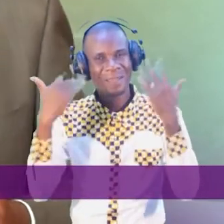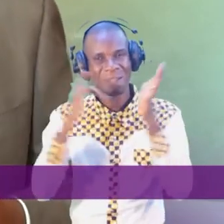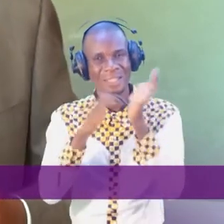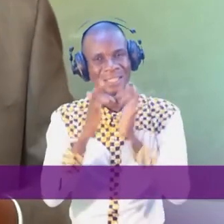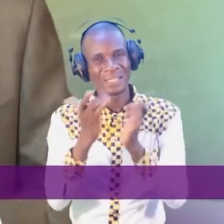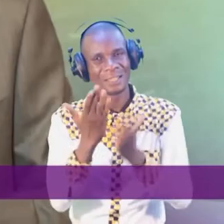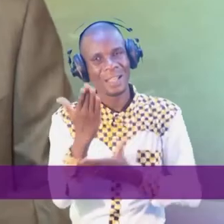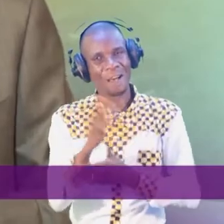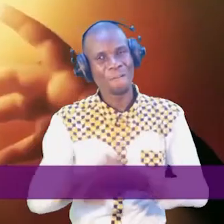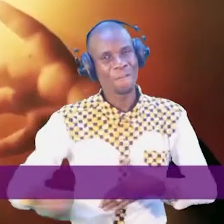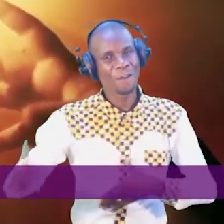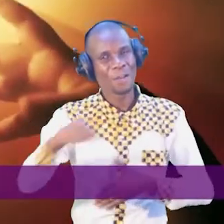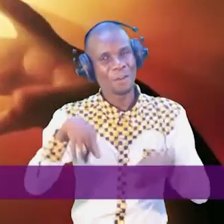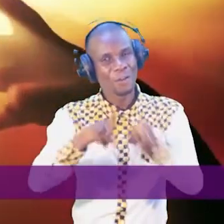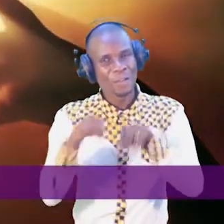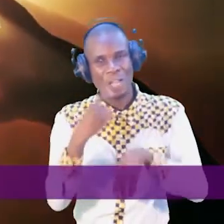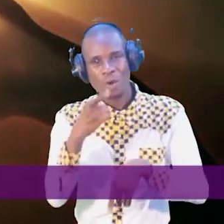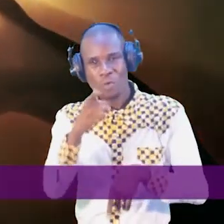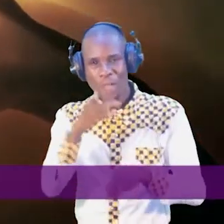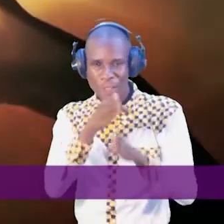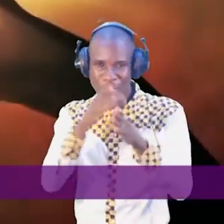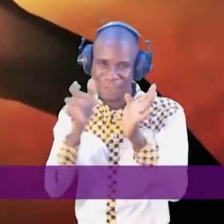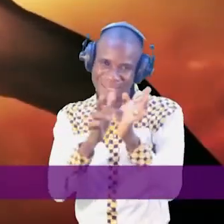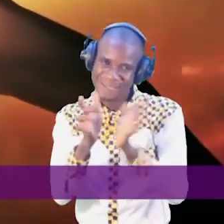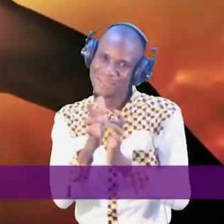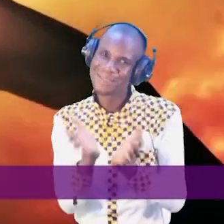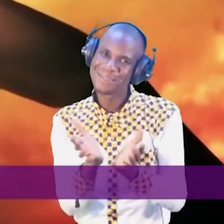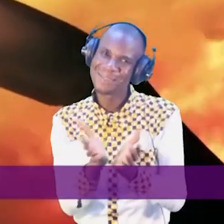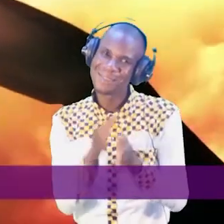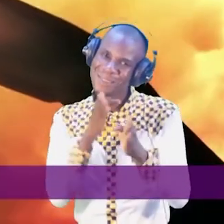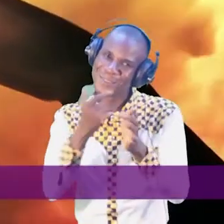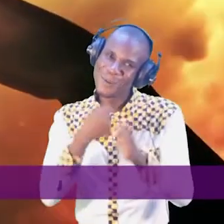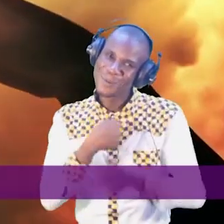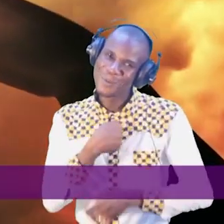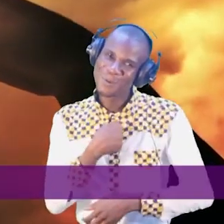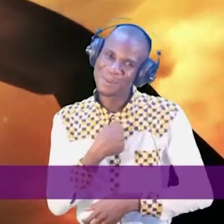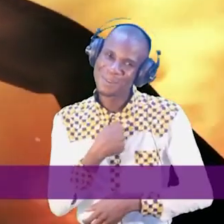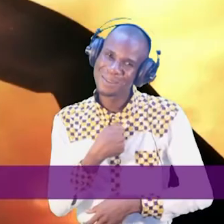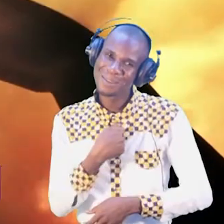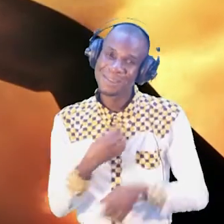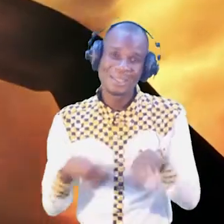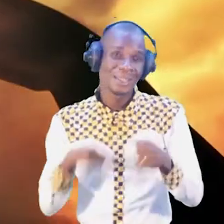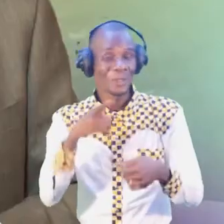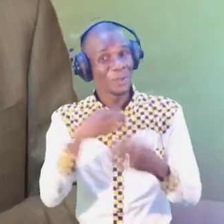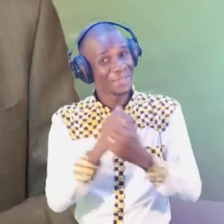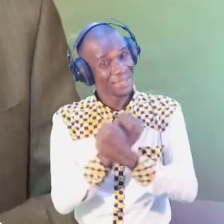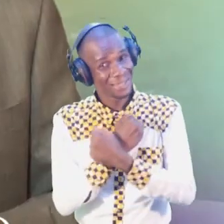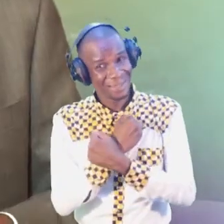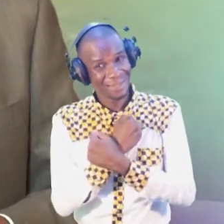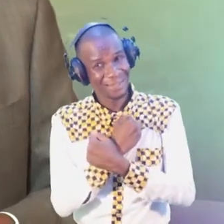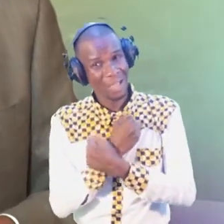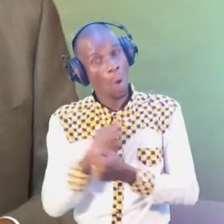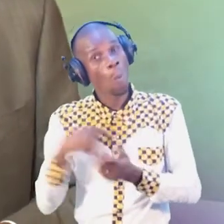okoki kolanda Yesu Kristo kino na suka loboko na ye ezali kofongwa mepai na yo mpe kolobi ete yaka bila